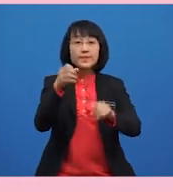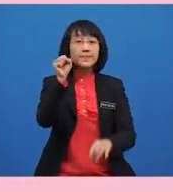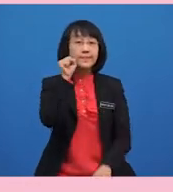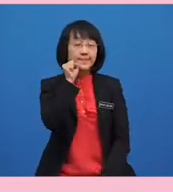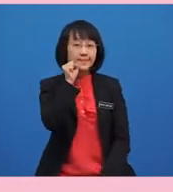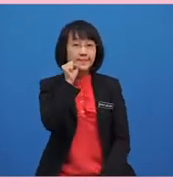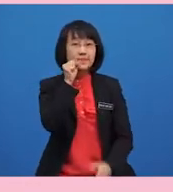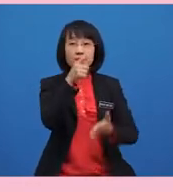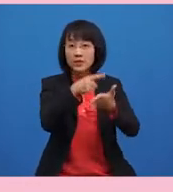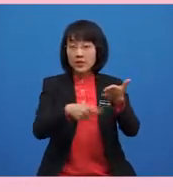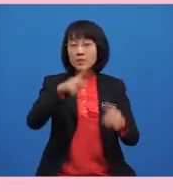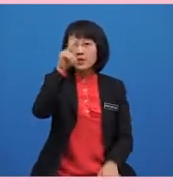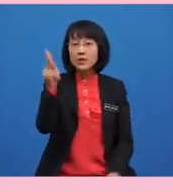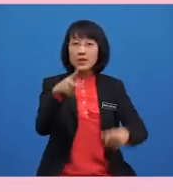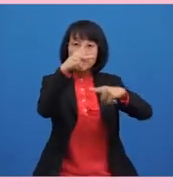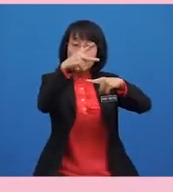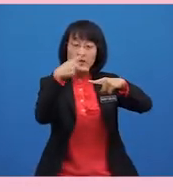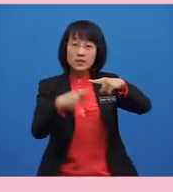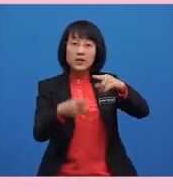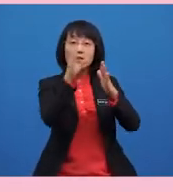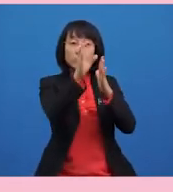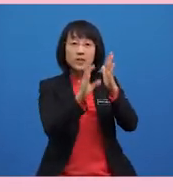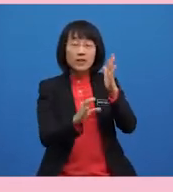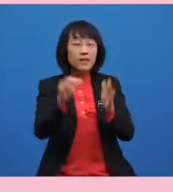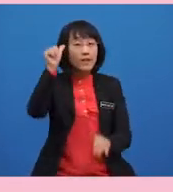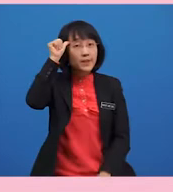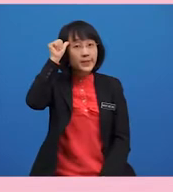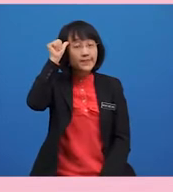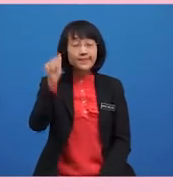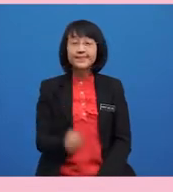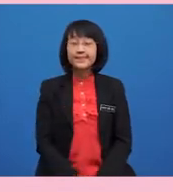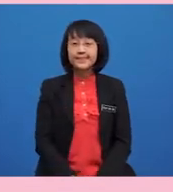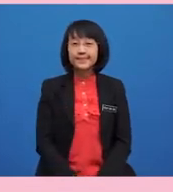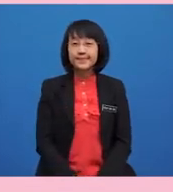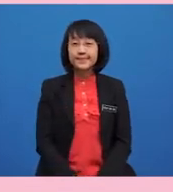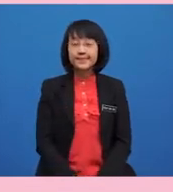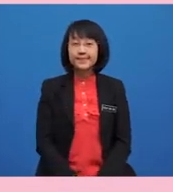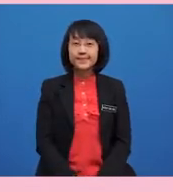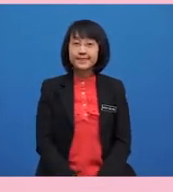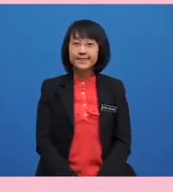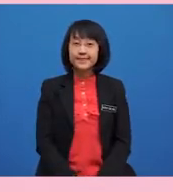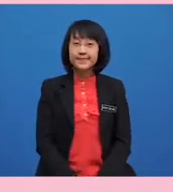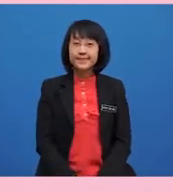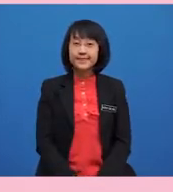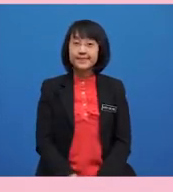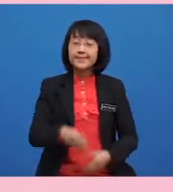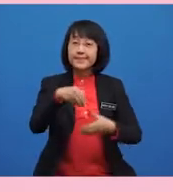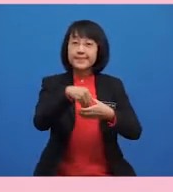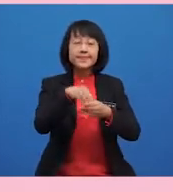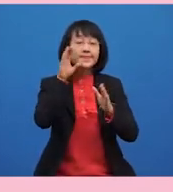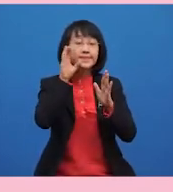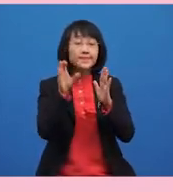daripada Syariah. Apakah pecahan corak Alamin? Dalam paparan ini, kamu